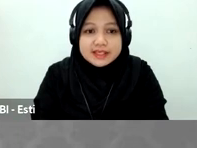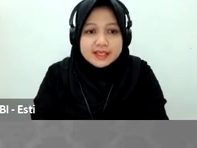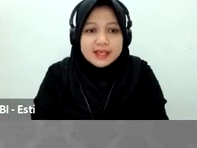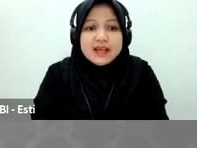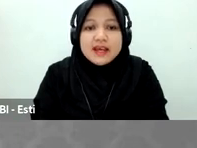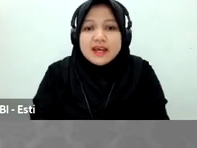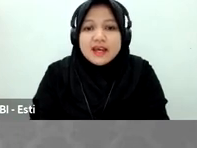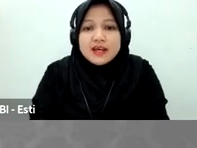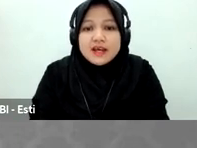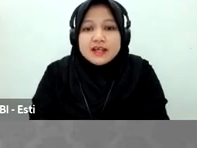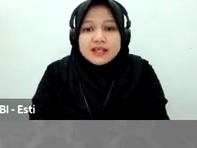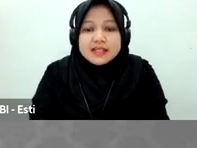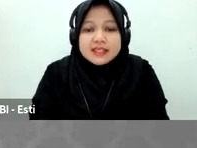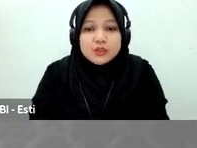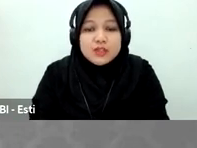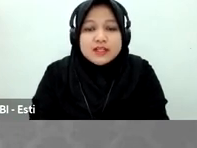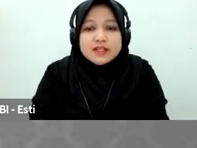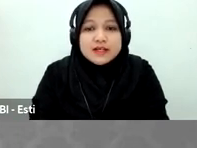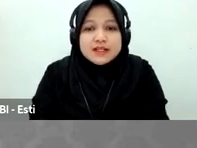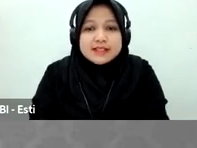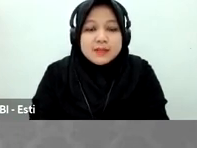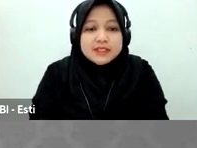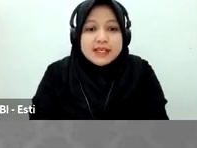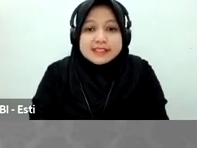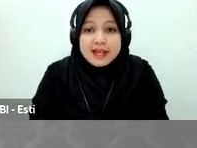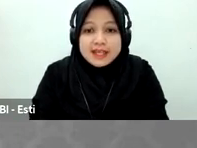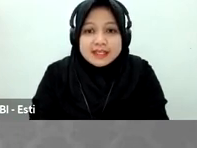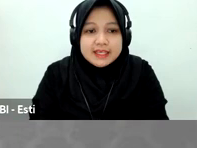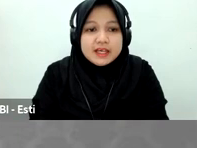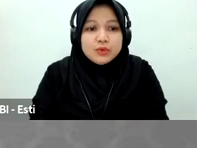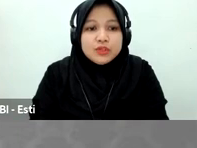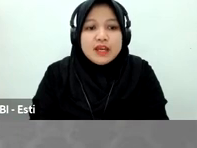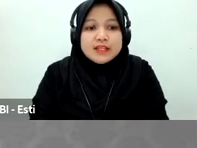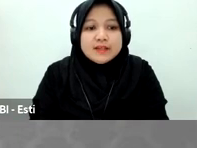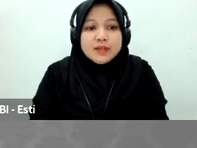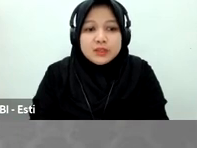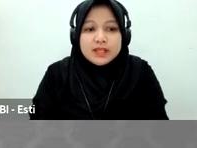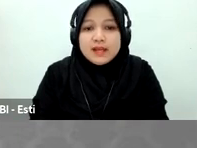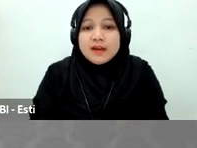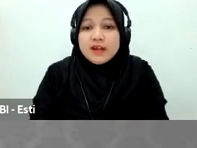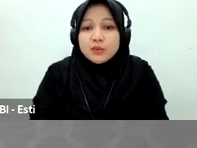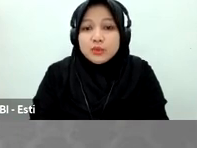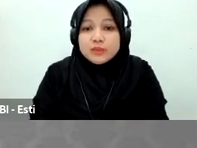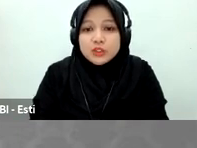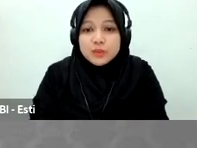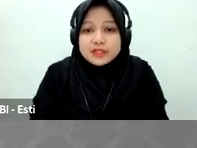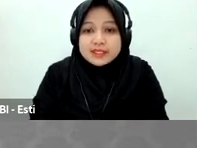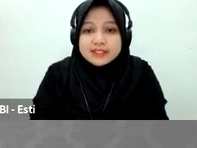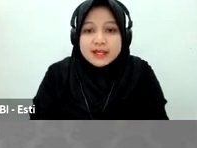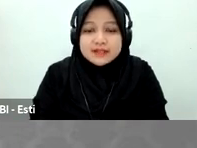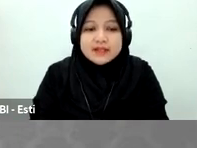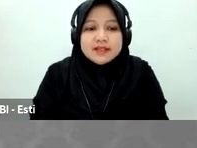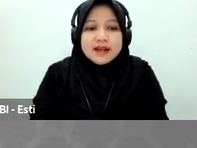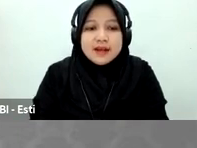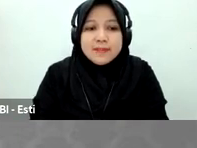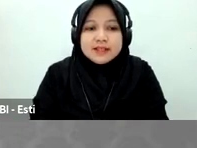skkni yang saat ini sudah disahkan menjadi skkni kemudian berikutnya adalah manfaat untuk menjadi juru